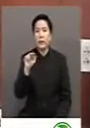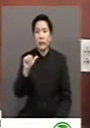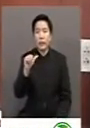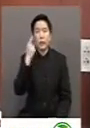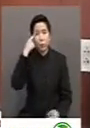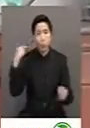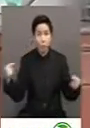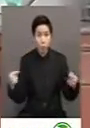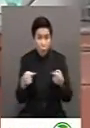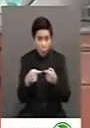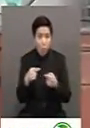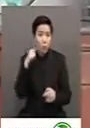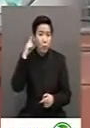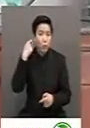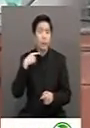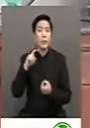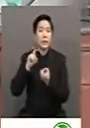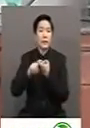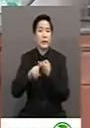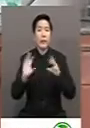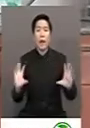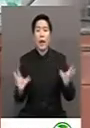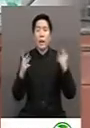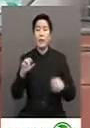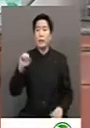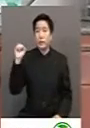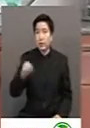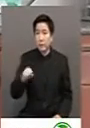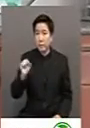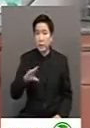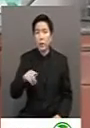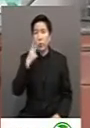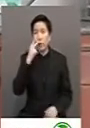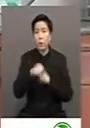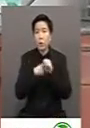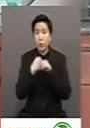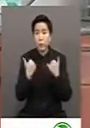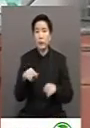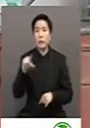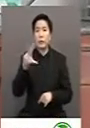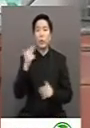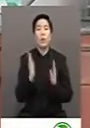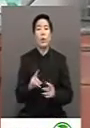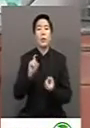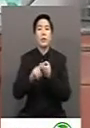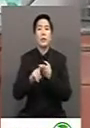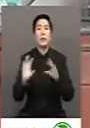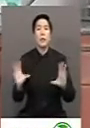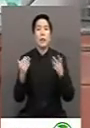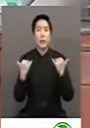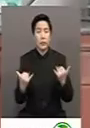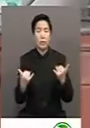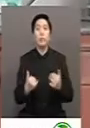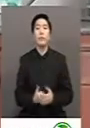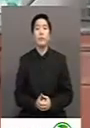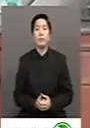กันกับนางสาววาเลนติน่าโนโวจิโอโนวาอายุ23ปีซึ่งก็เป็นนักท่องเที่ยวชาวรัสเซียที่หายตัวไปอย่างปริศนาหรือเปล่า